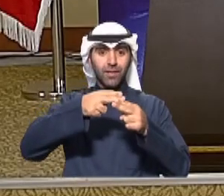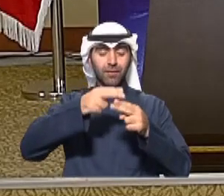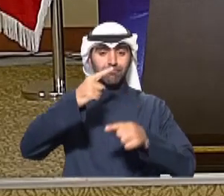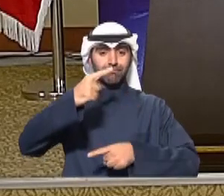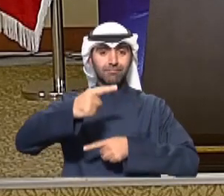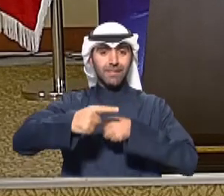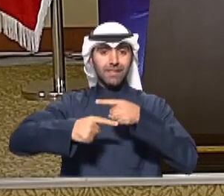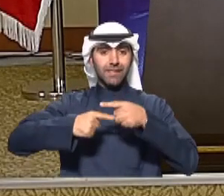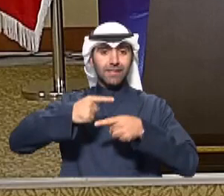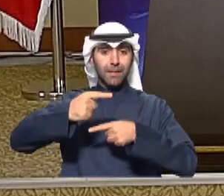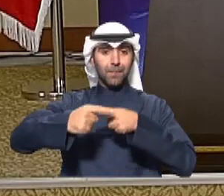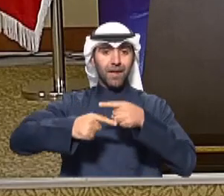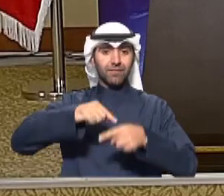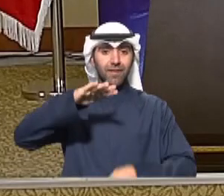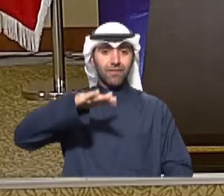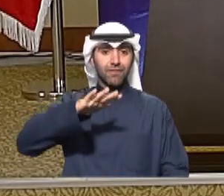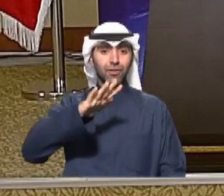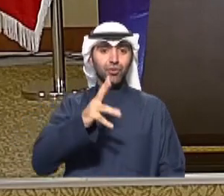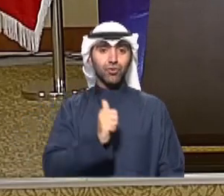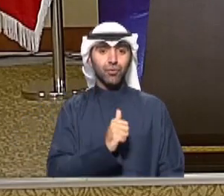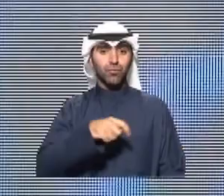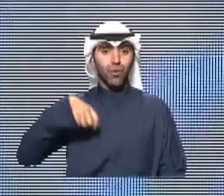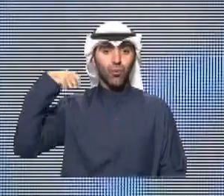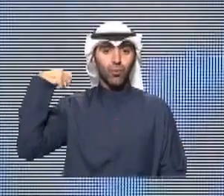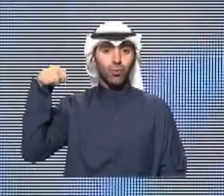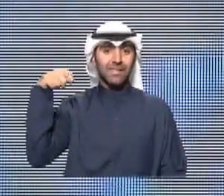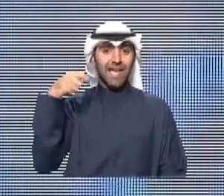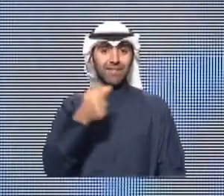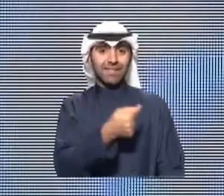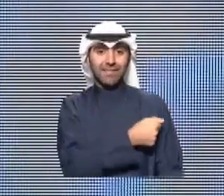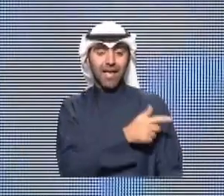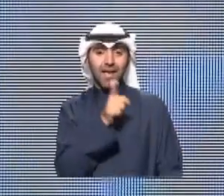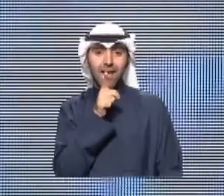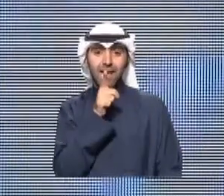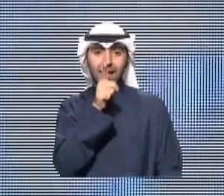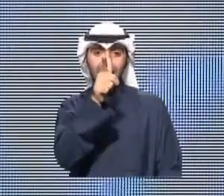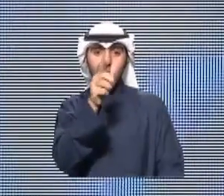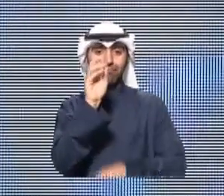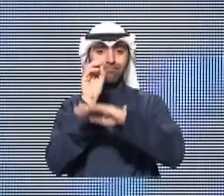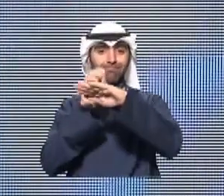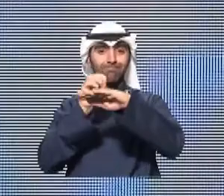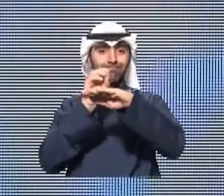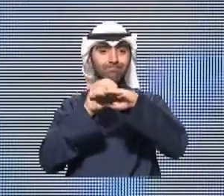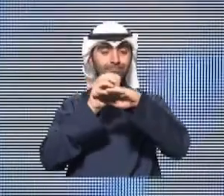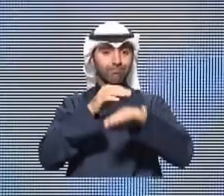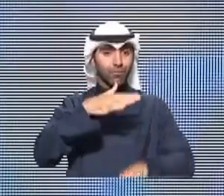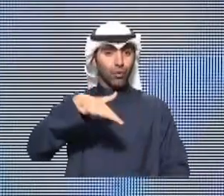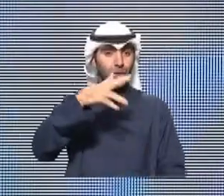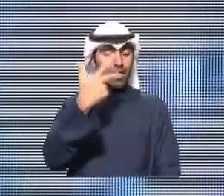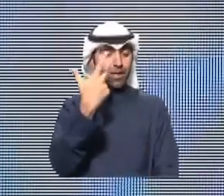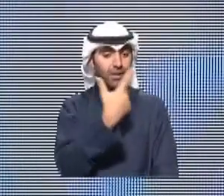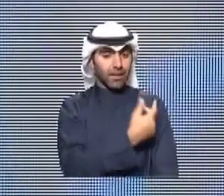انطلقت من وزارة الصحة، وهي حملة وطنية تعني بجميع فئات وأوساط المجتمع، شاهدنا